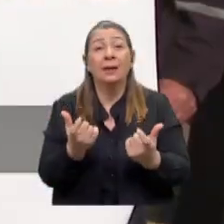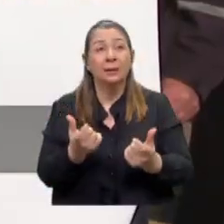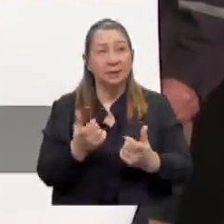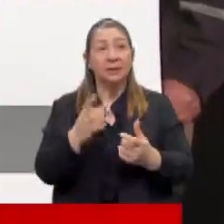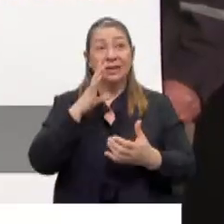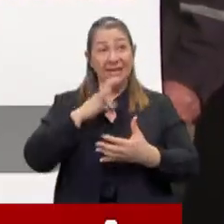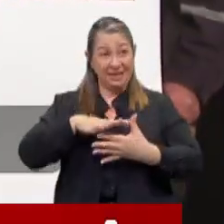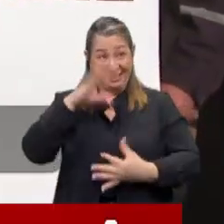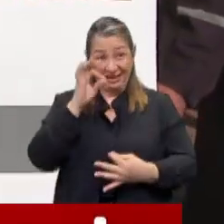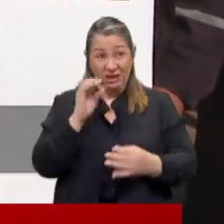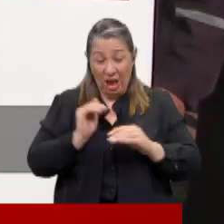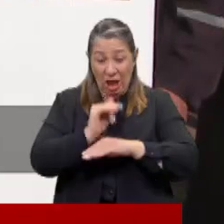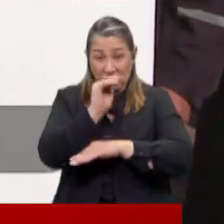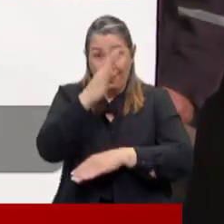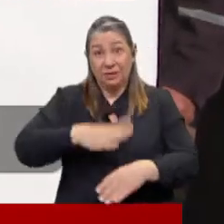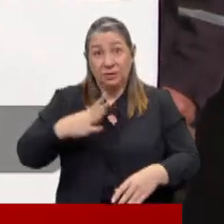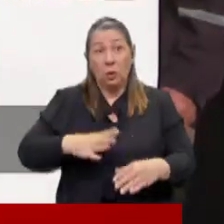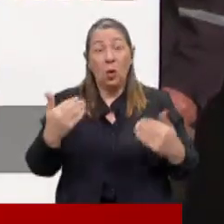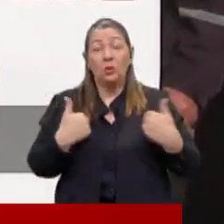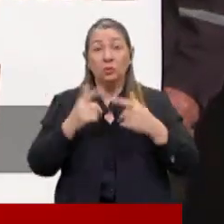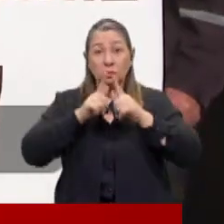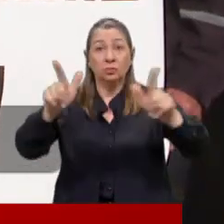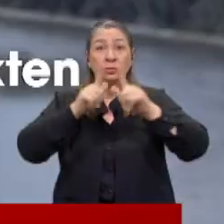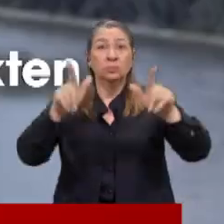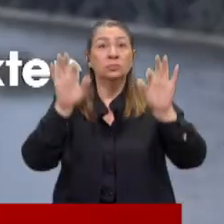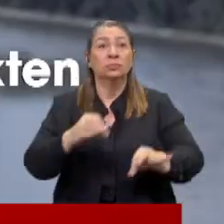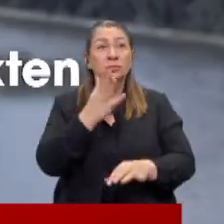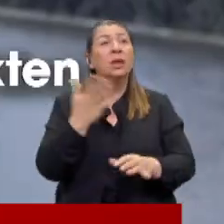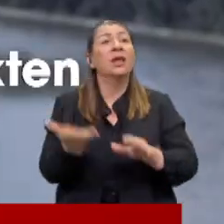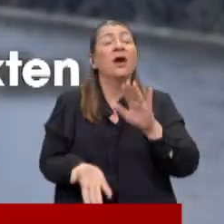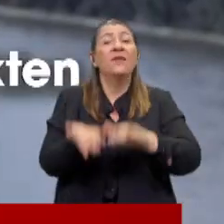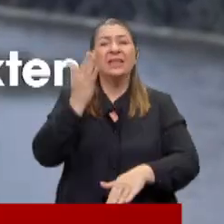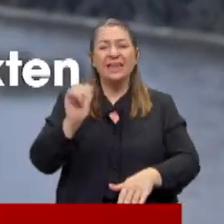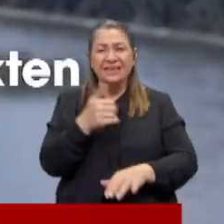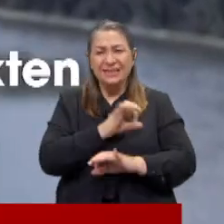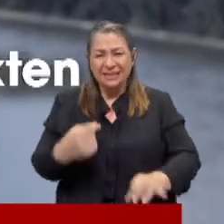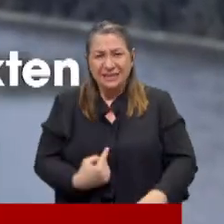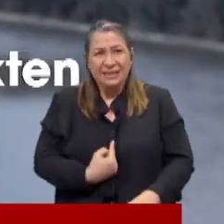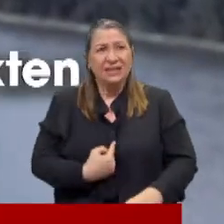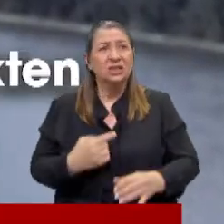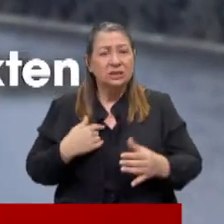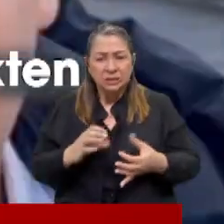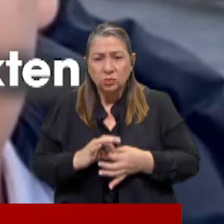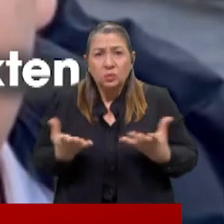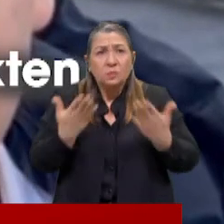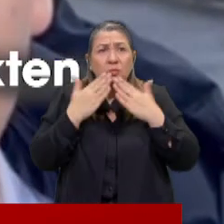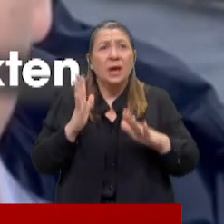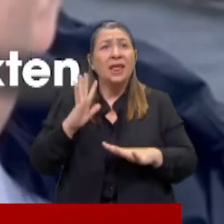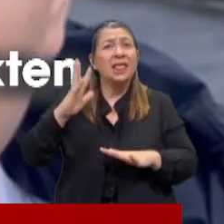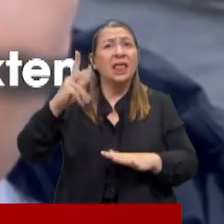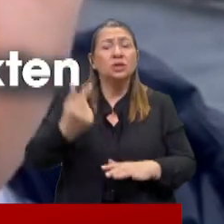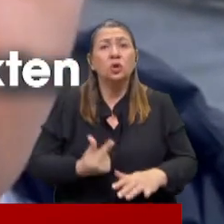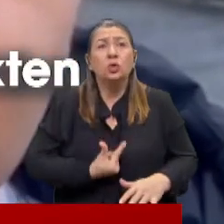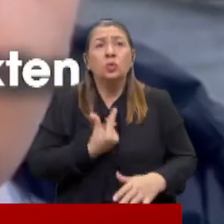nereye? İnsanca yaşamak istiyoruz. Daha çok değersizlik hissi, çaresizlik hissi.